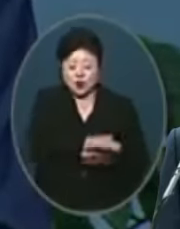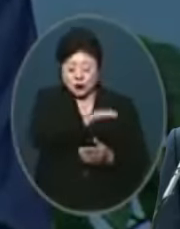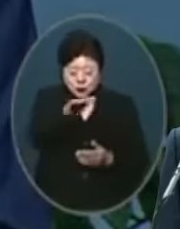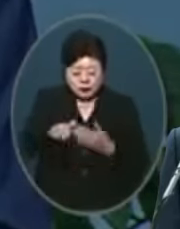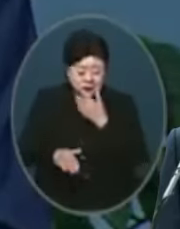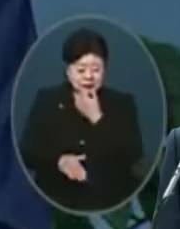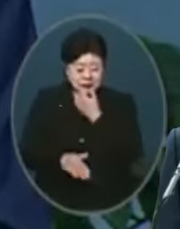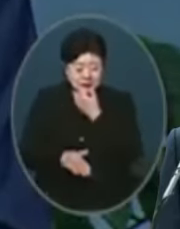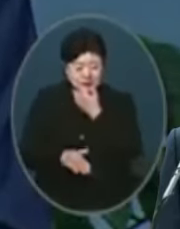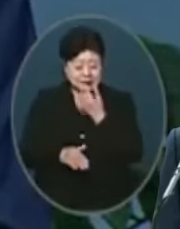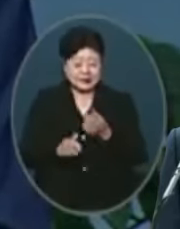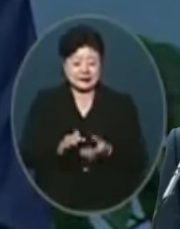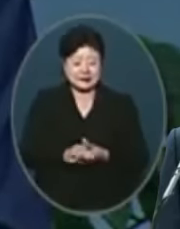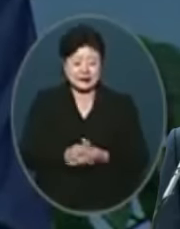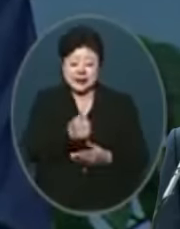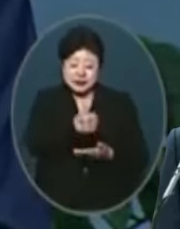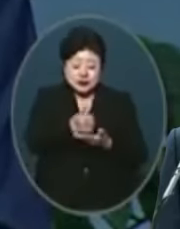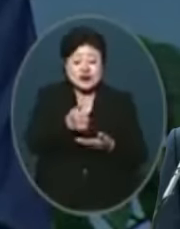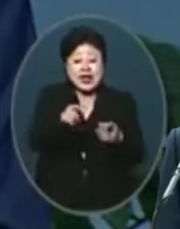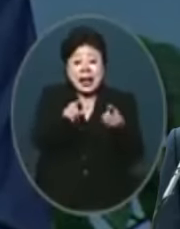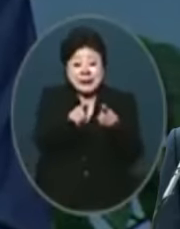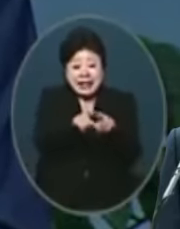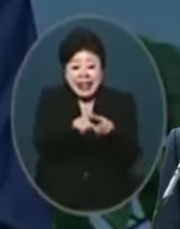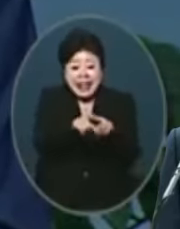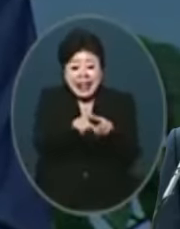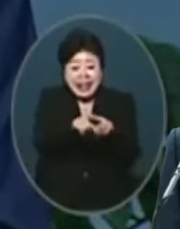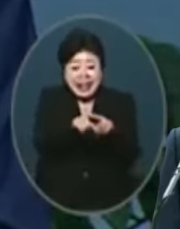우리가 주님과 함께